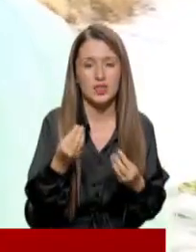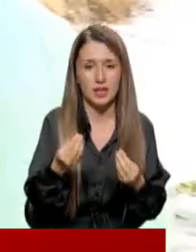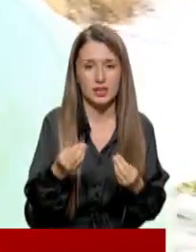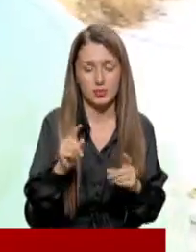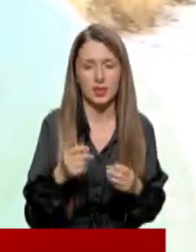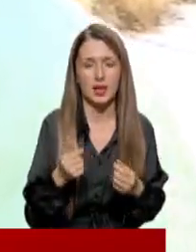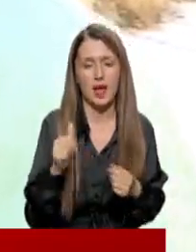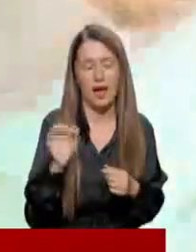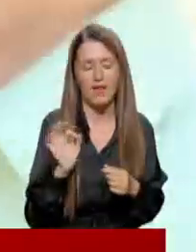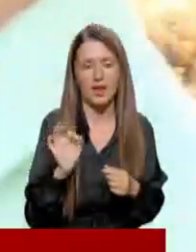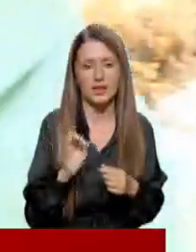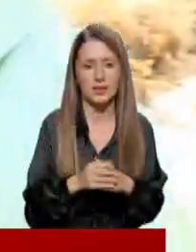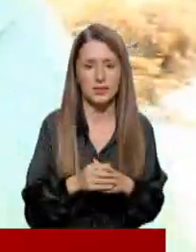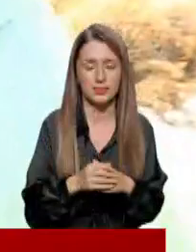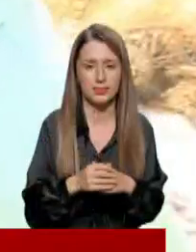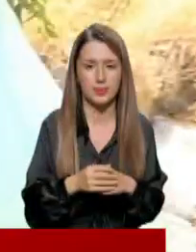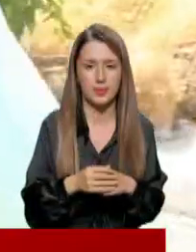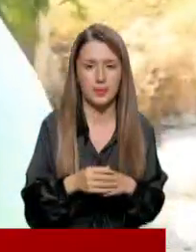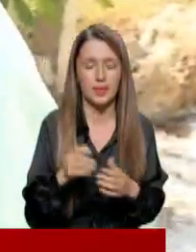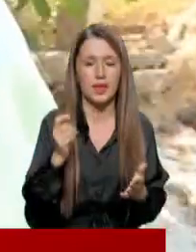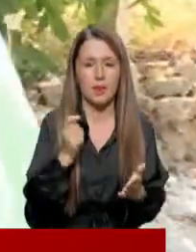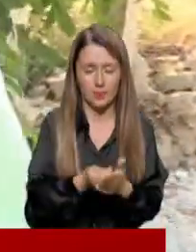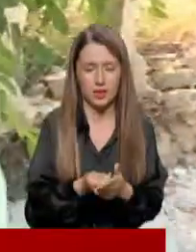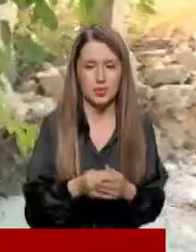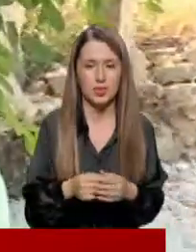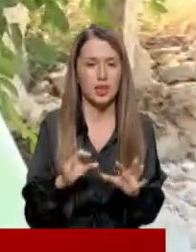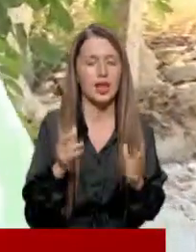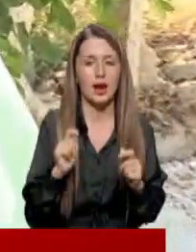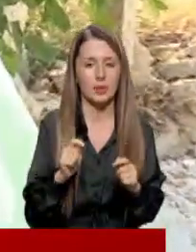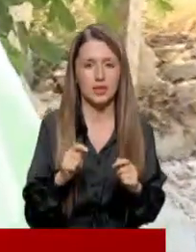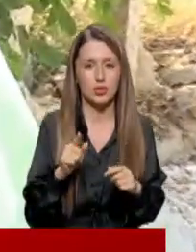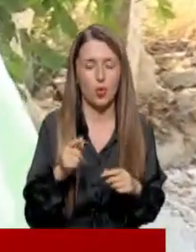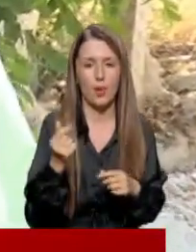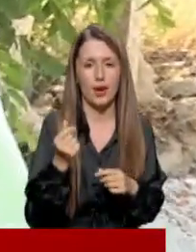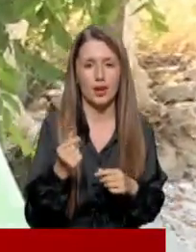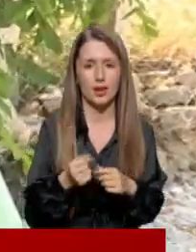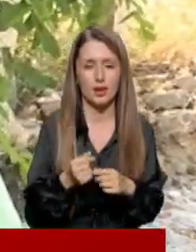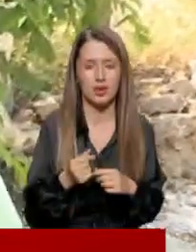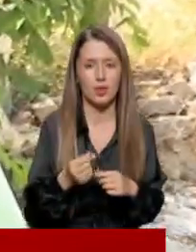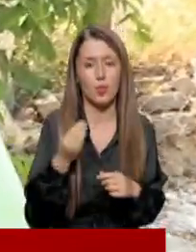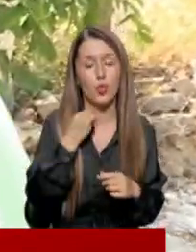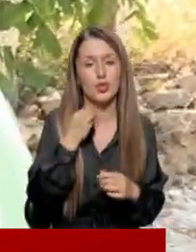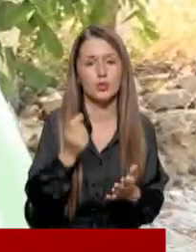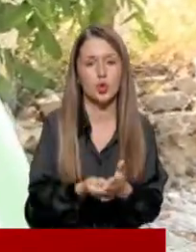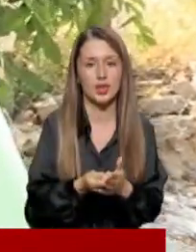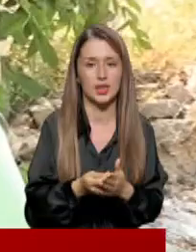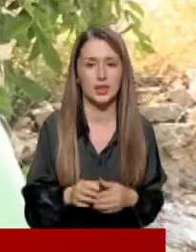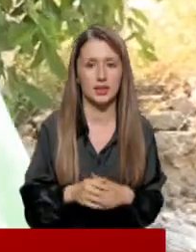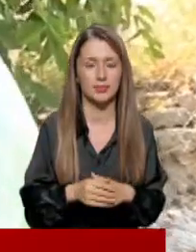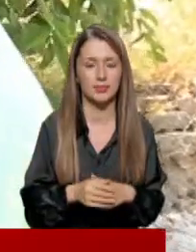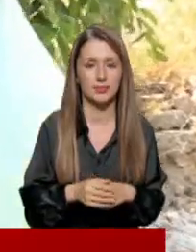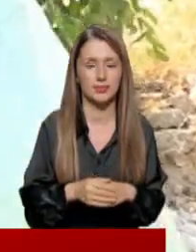Teslim ettiniz. Teslim ettim. İstanbul'a yatmış paramız. Ne yaptınız o parayla? Parayı da borçlarımızı ödüyoruz.